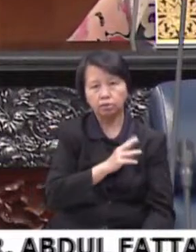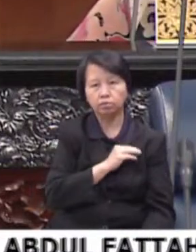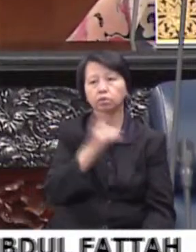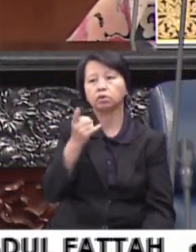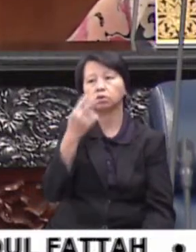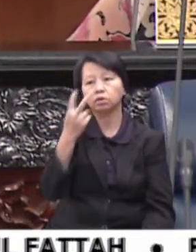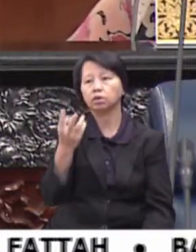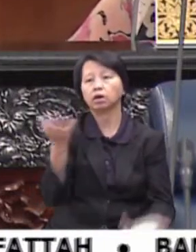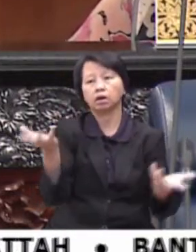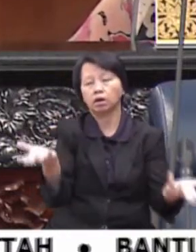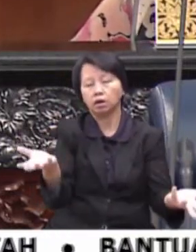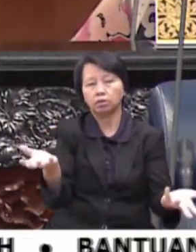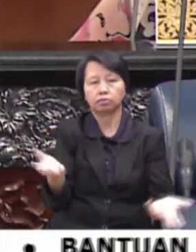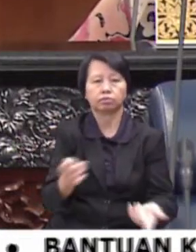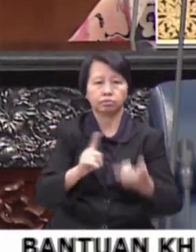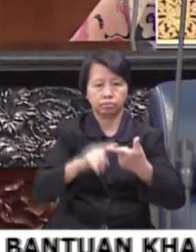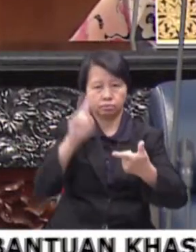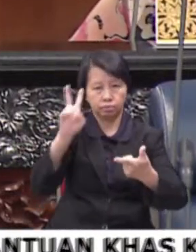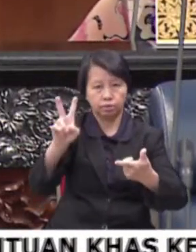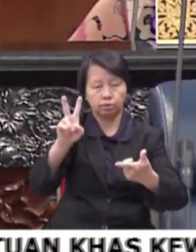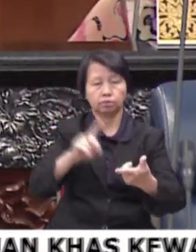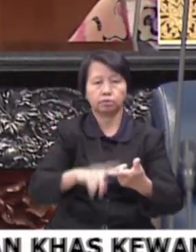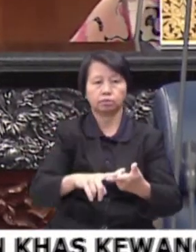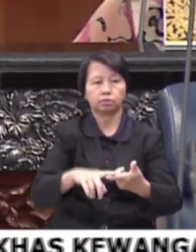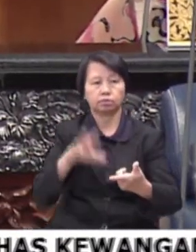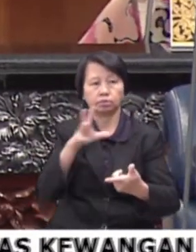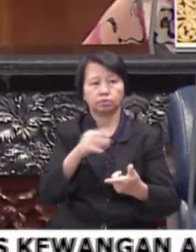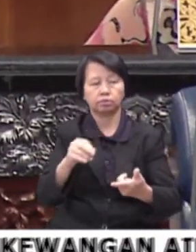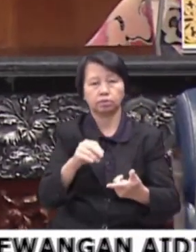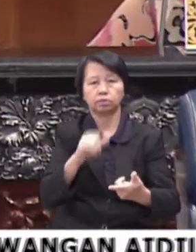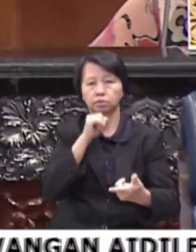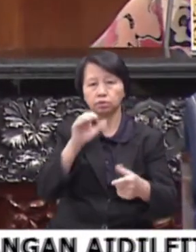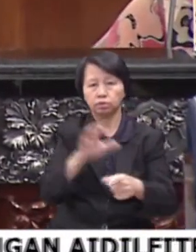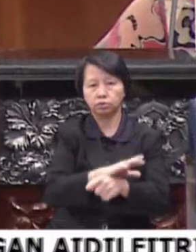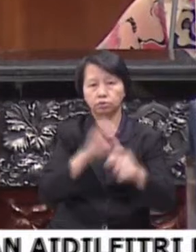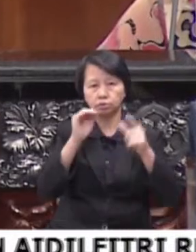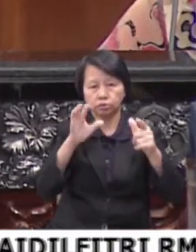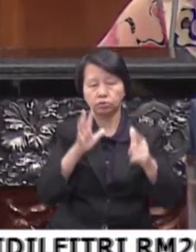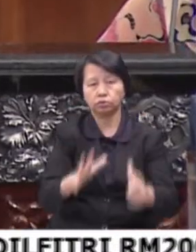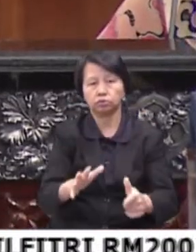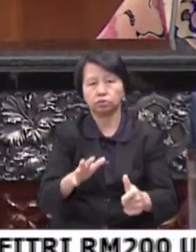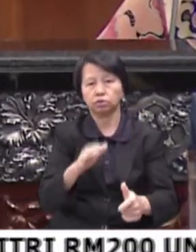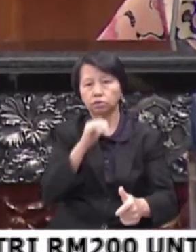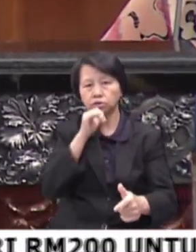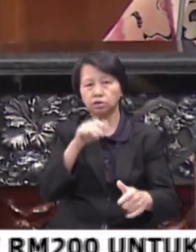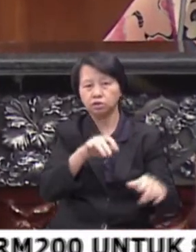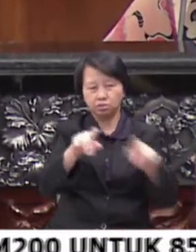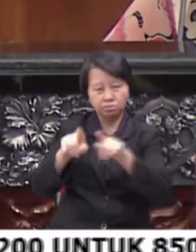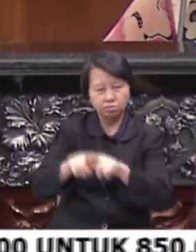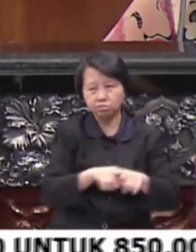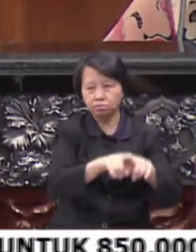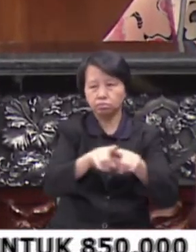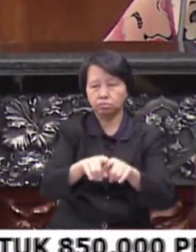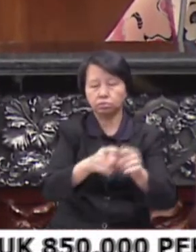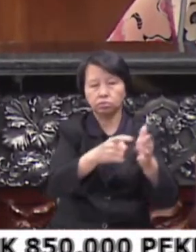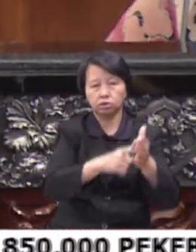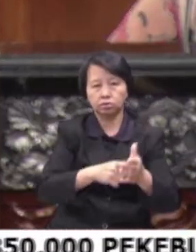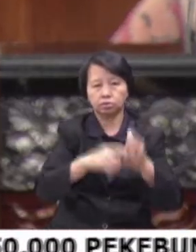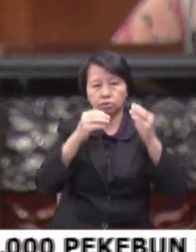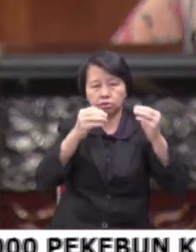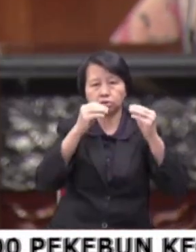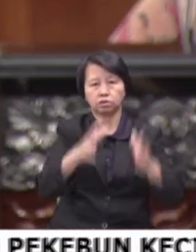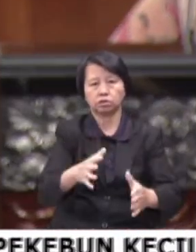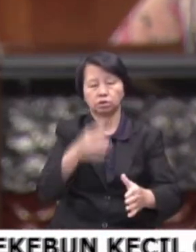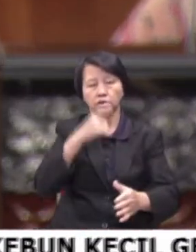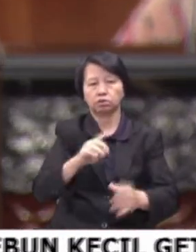isu ini yang kedua Ia juga kekurangan gurunya berkaitan dengan ketidak selarasan antara keperluan guru